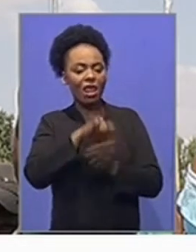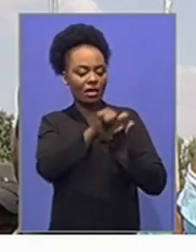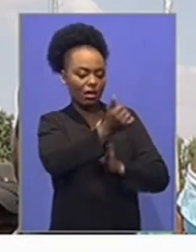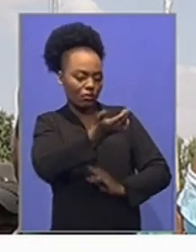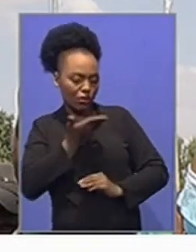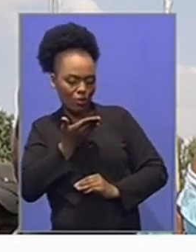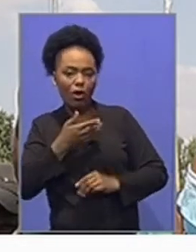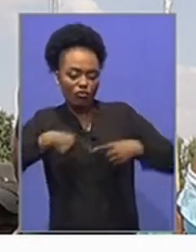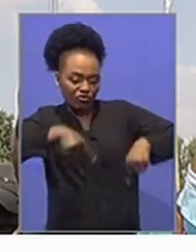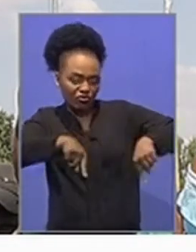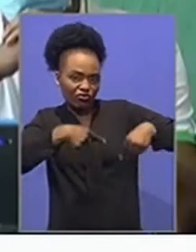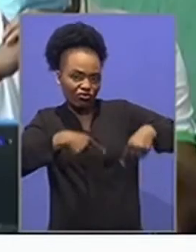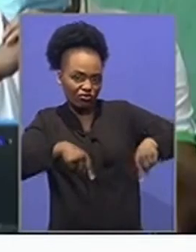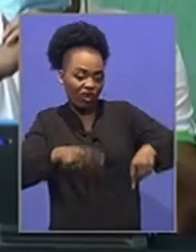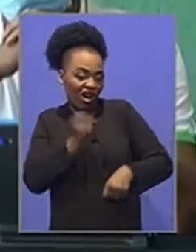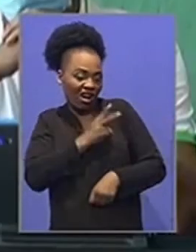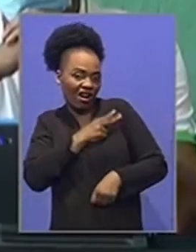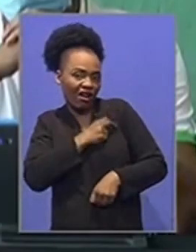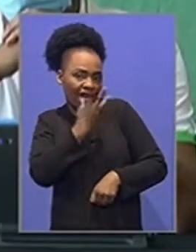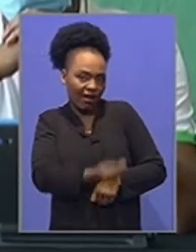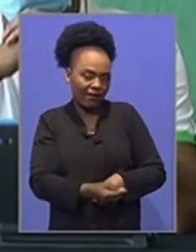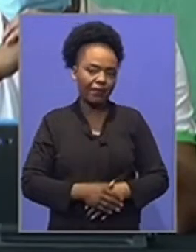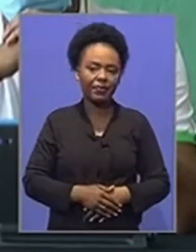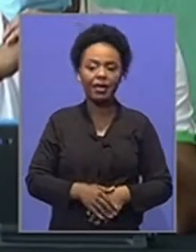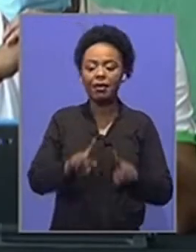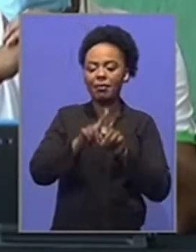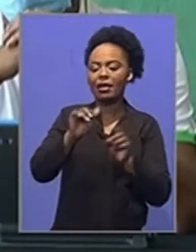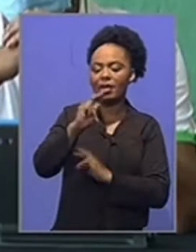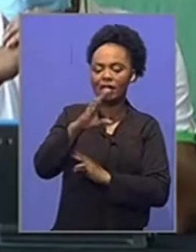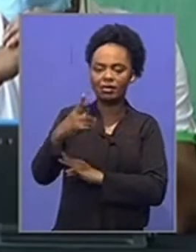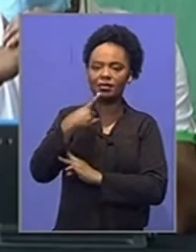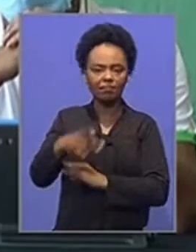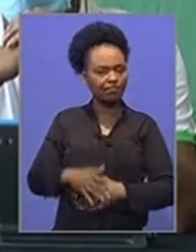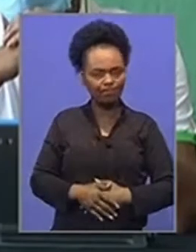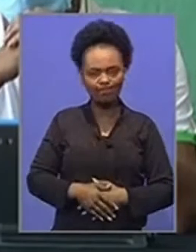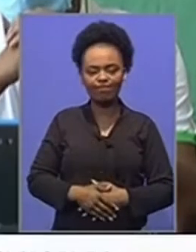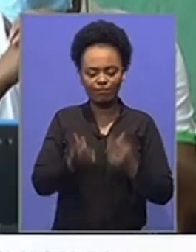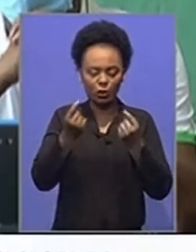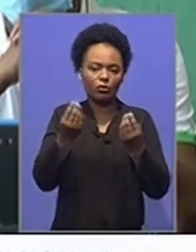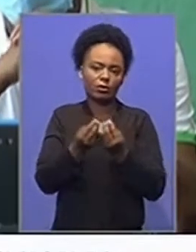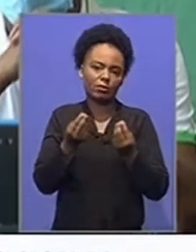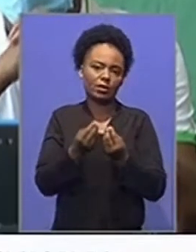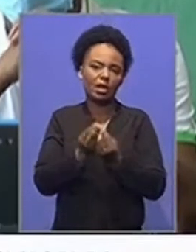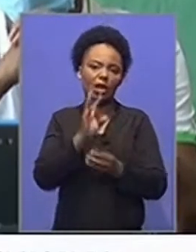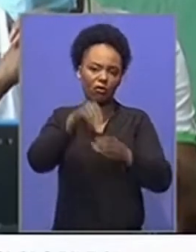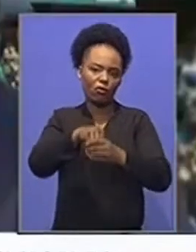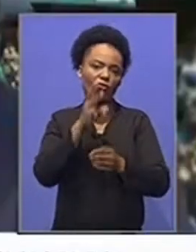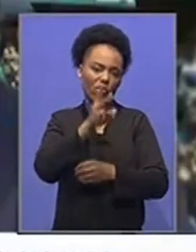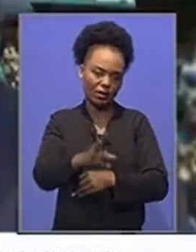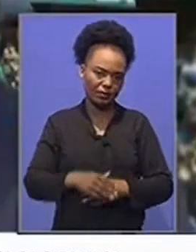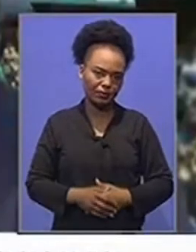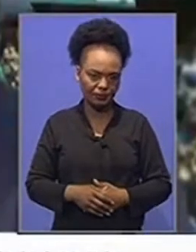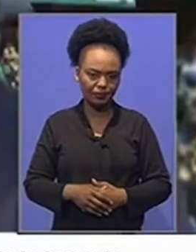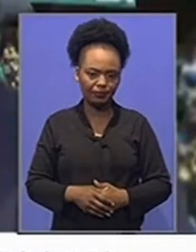ba tshogile ebile ba roroma. Fela ANC go bontsha e ikaeletse go tsaya dikgato kgatlhanong le bao ba amegang. Bangwe ba bao re